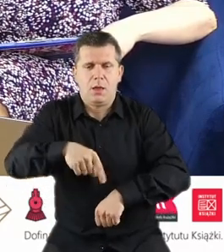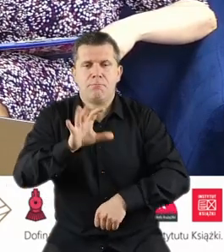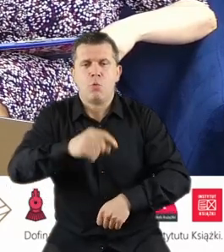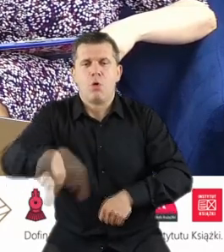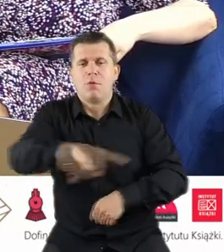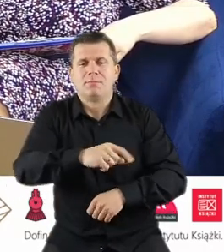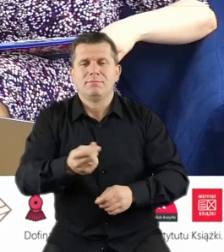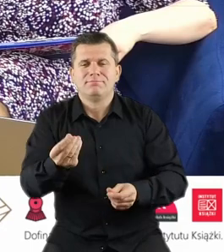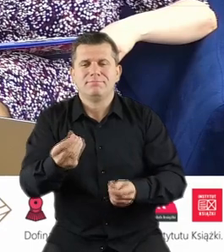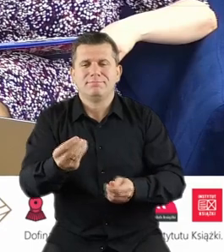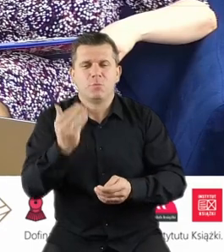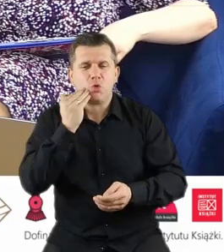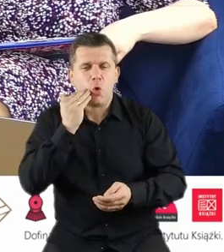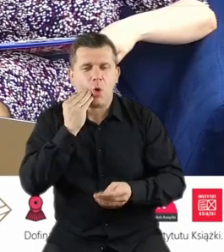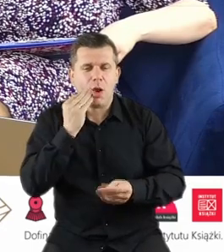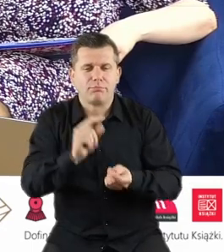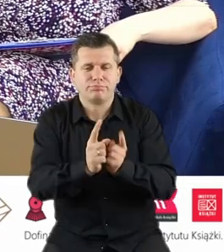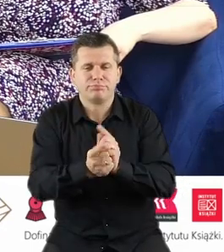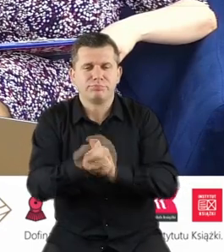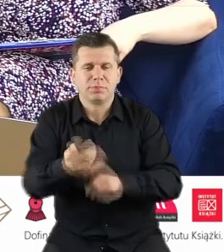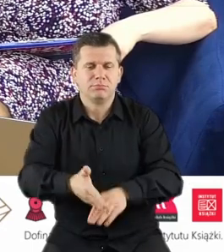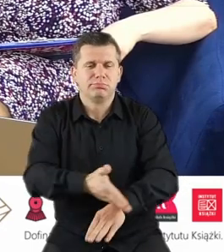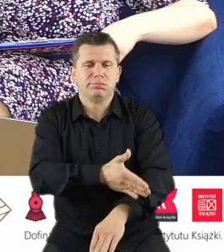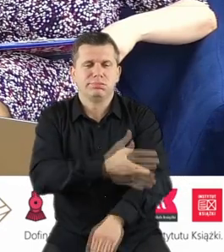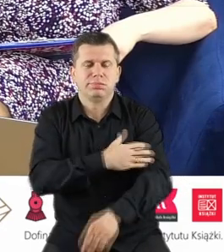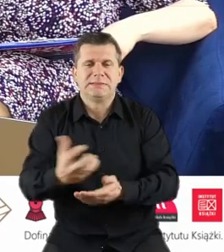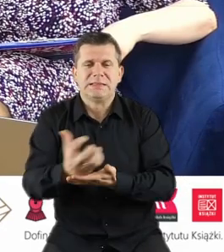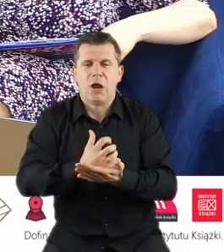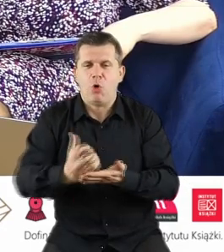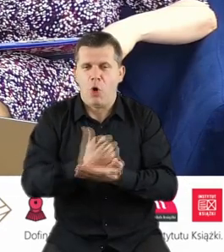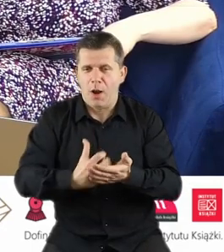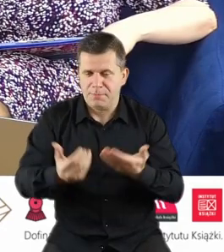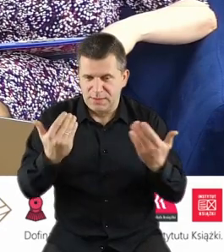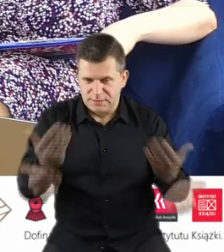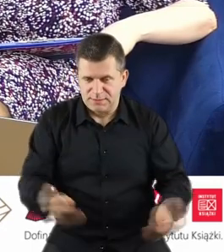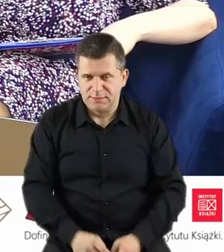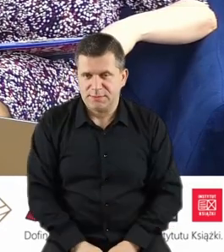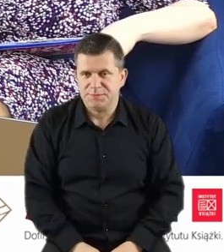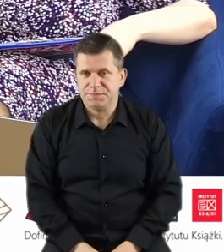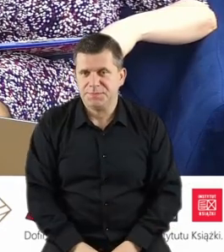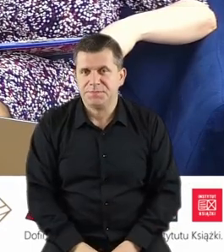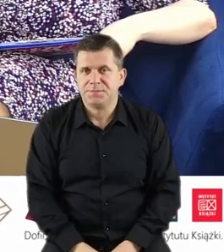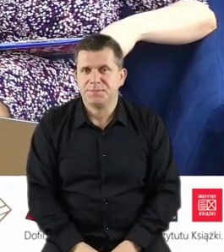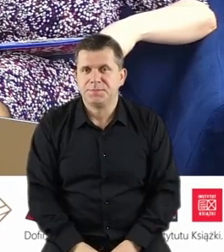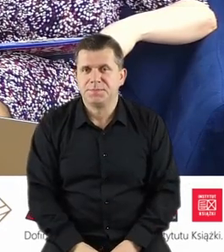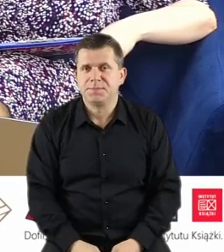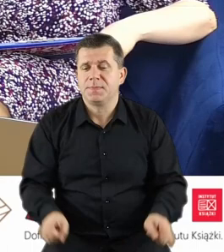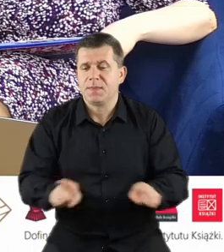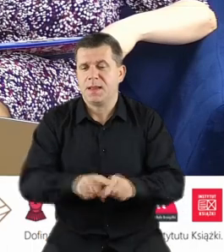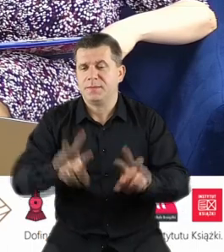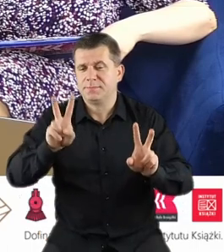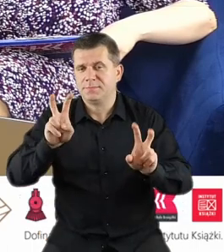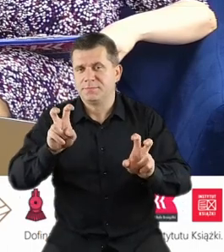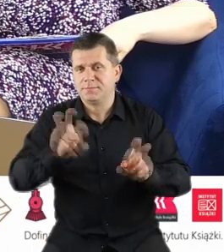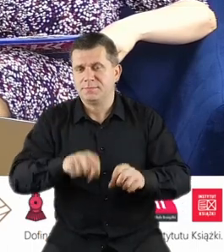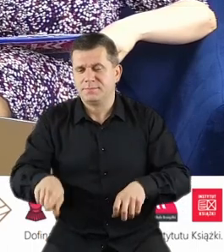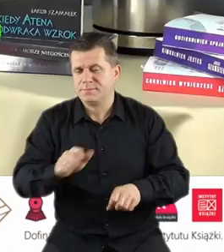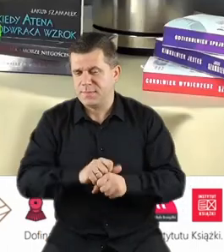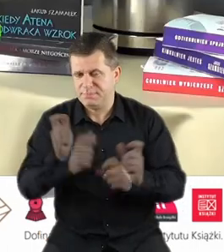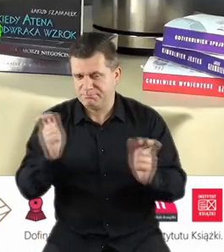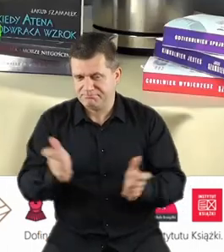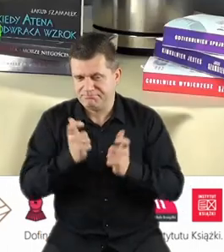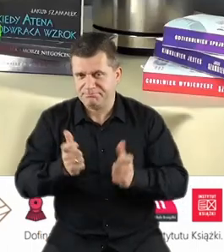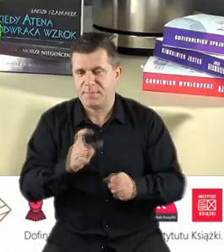na dolary, a dolary na miliony dolarów. I też te same taki mechanizm tak zwanego engagementu. To